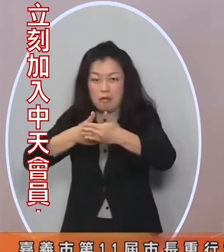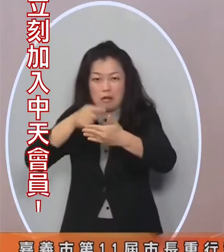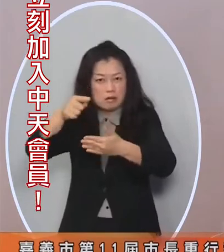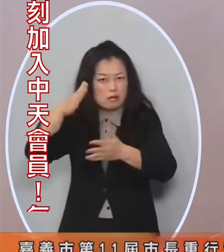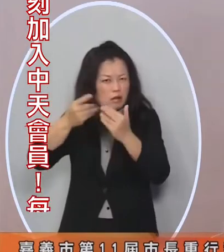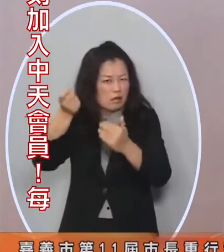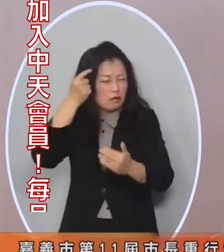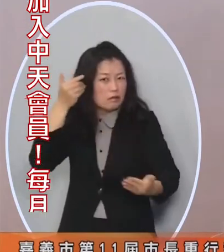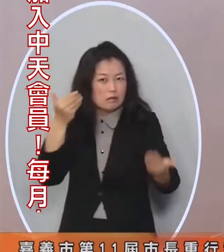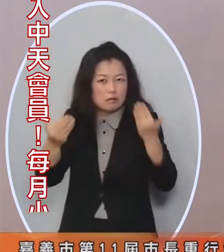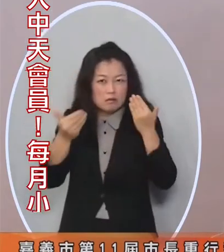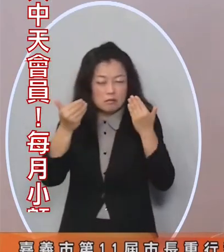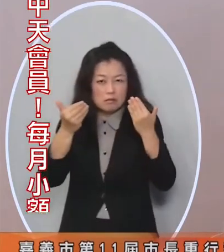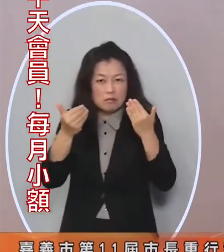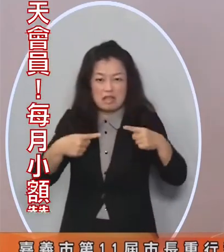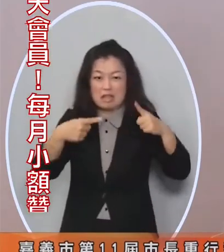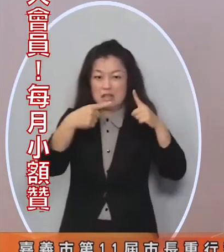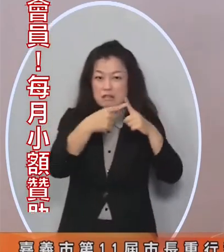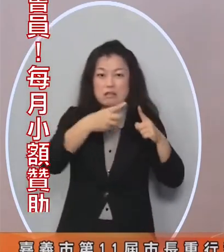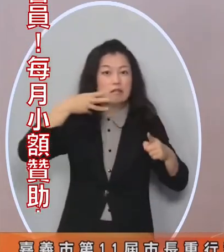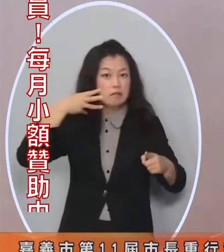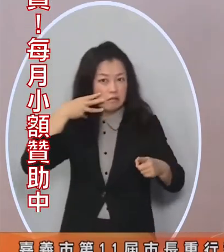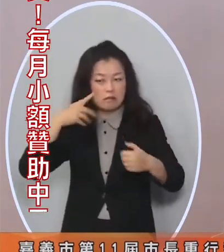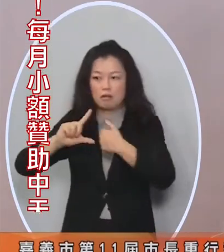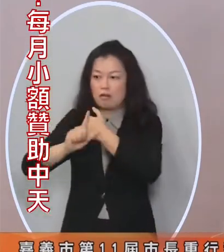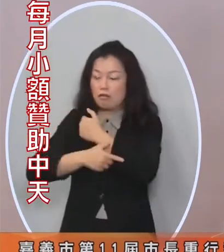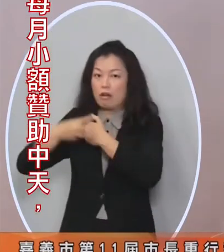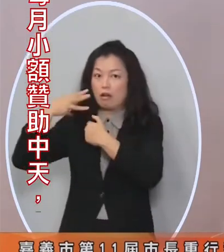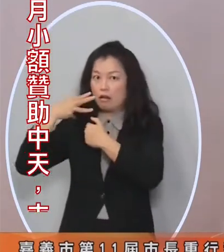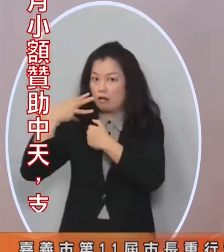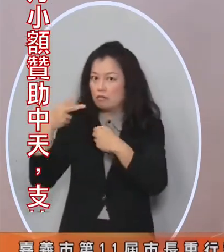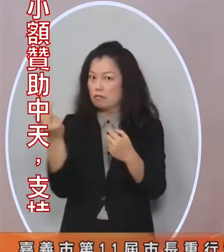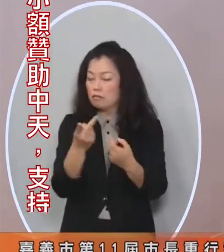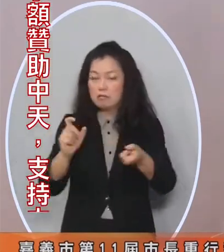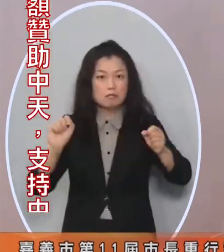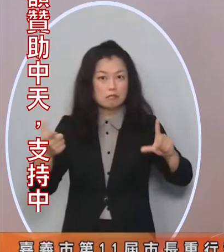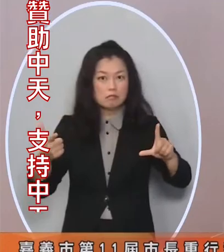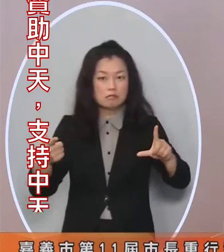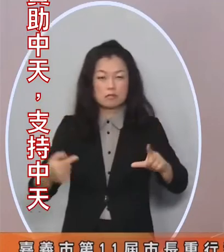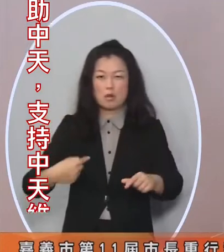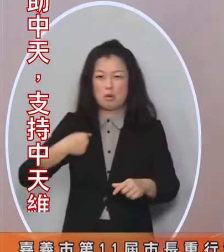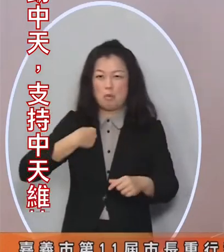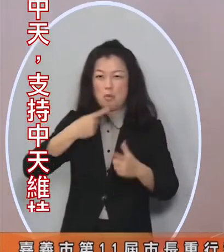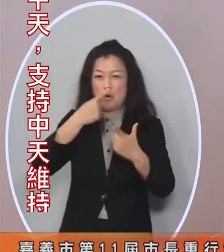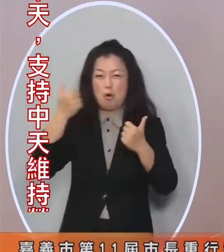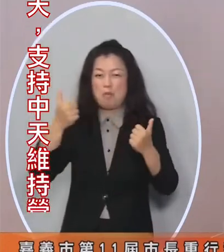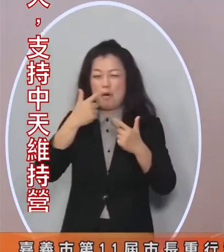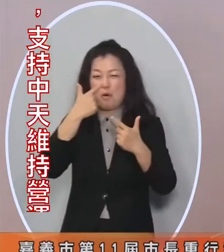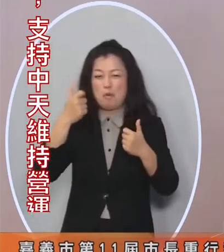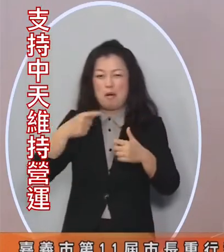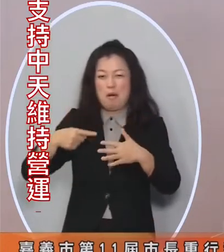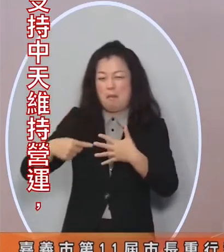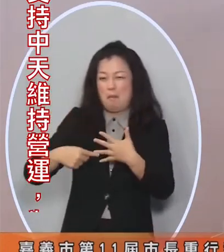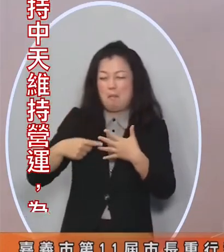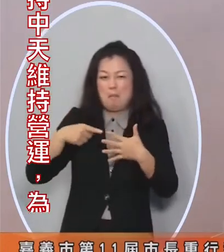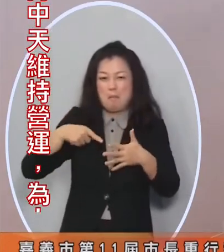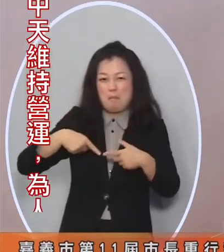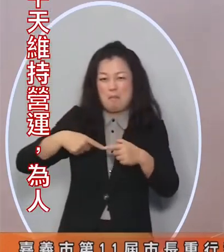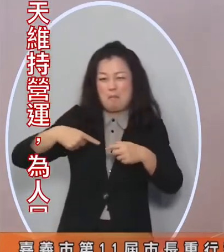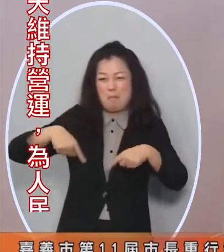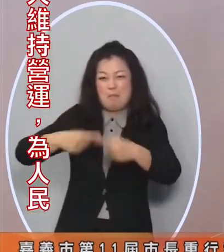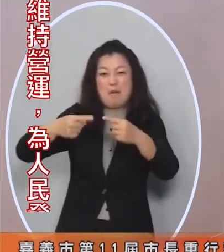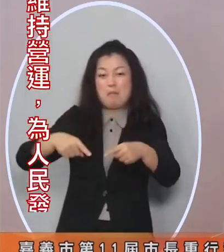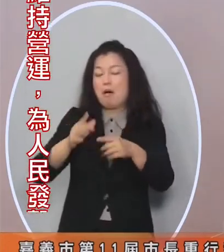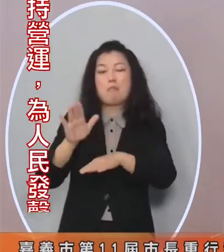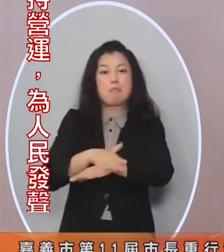跟我们法治社会就是不一样，我们脑袋要非常清楚，就是我们绝对不挑衅，也不制造事端，可是我们脑